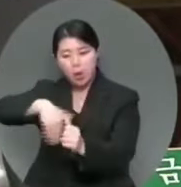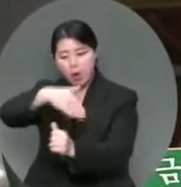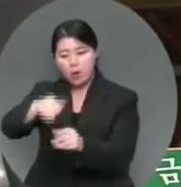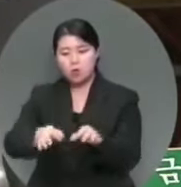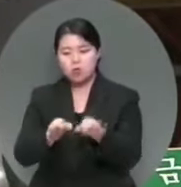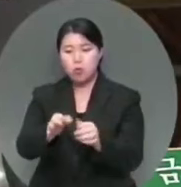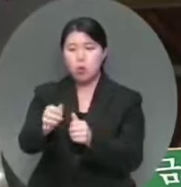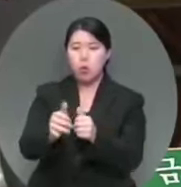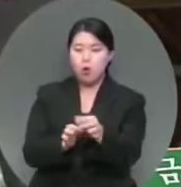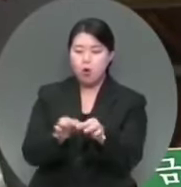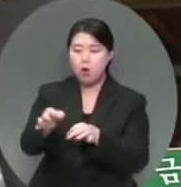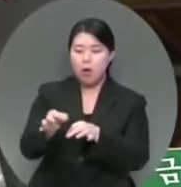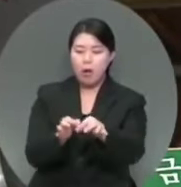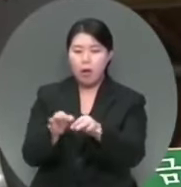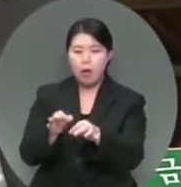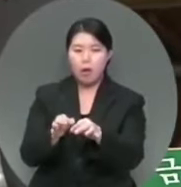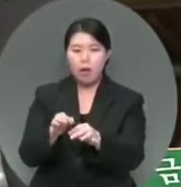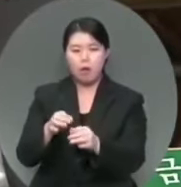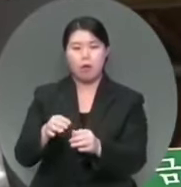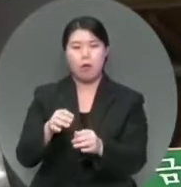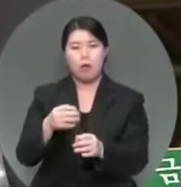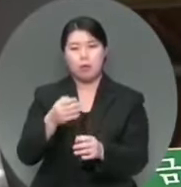있는 주무부처 담당자들이